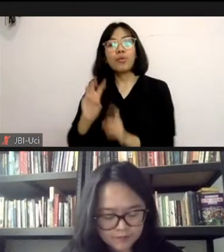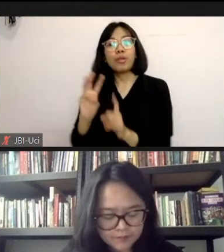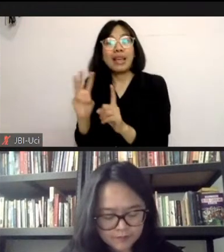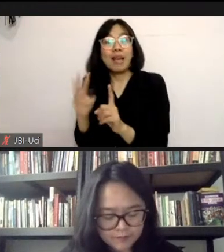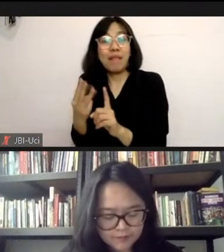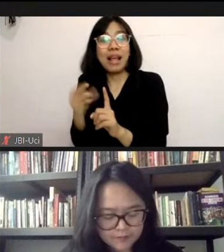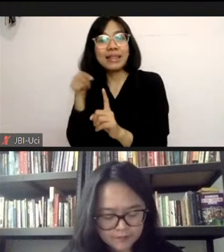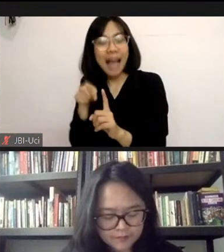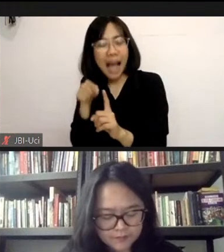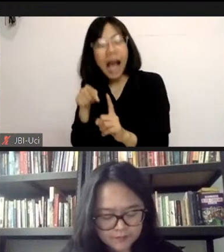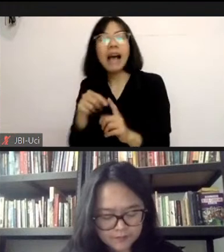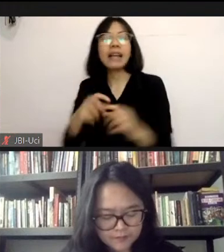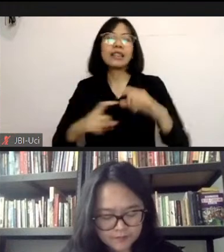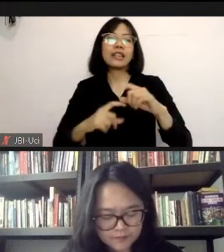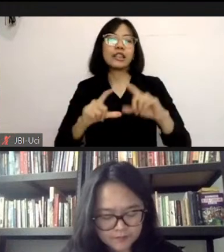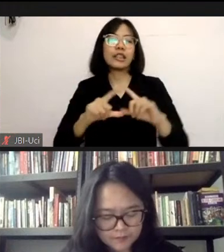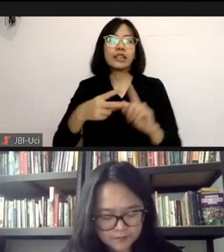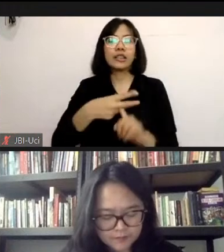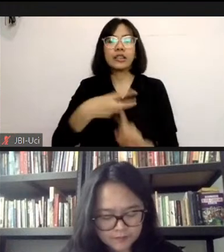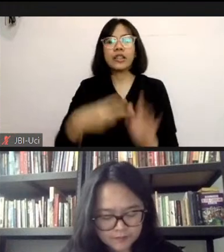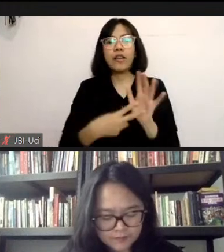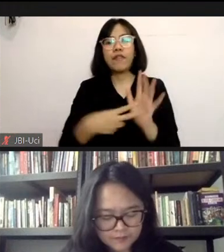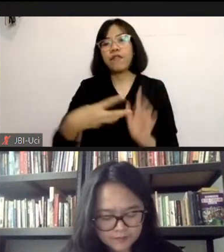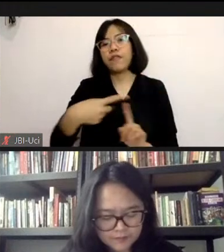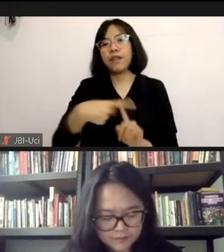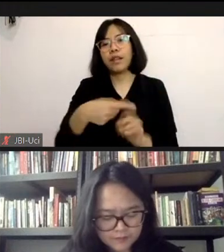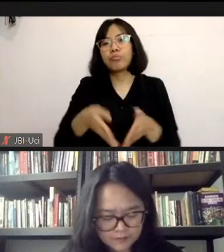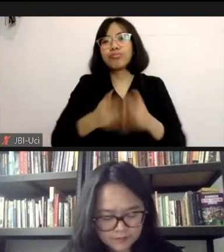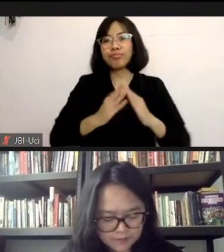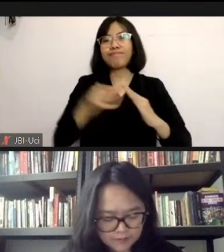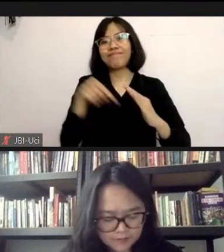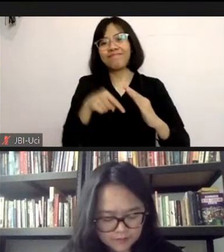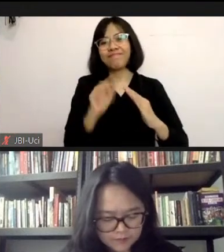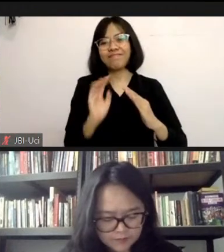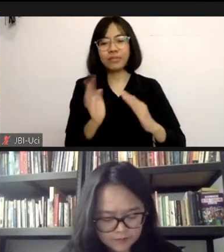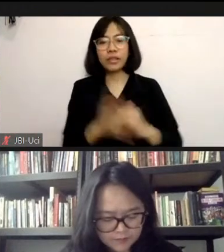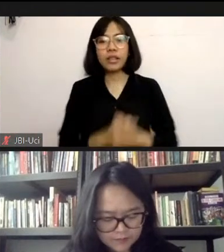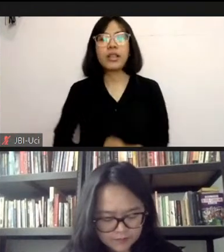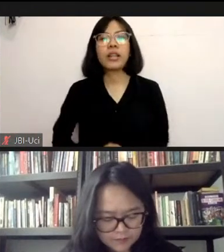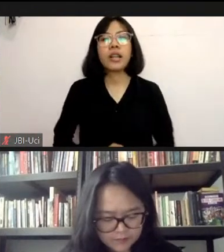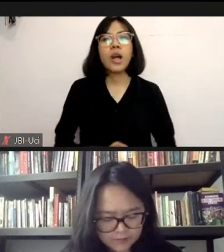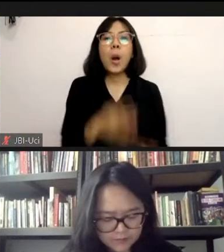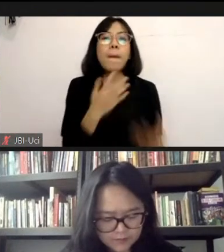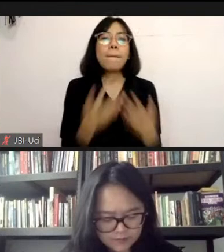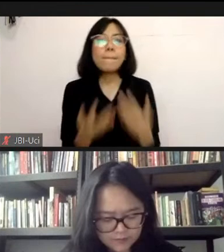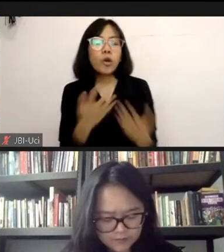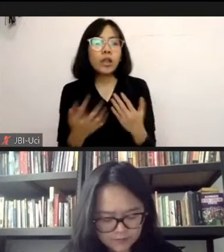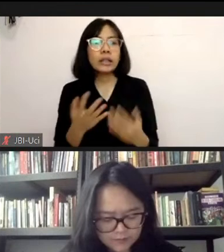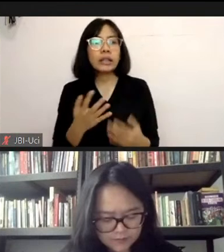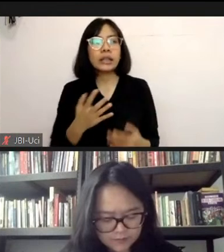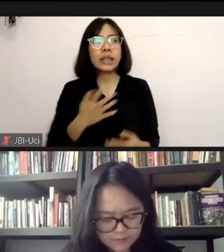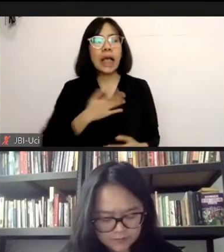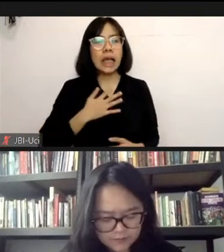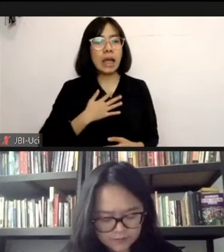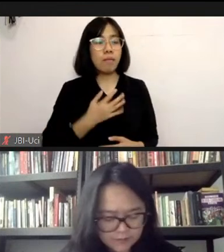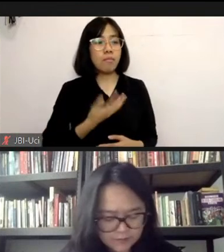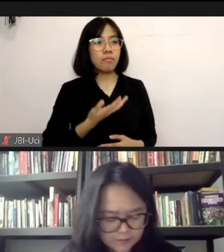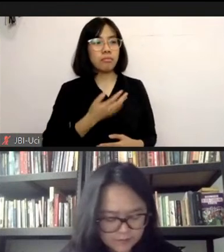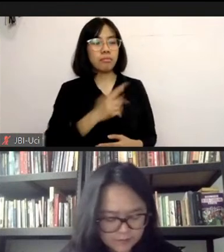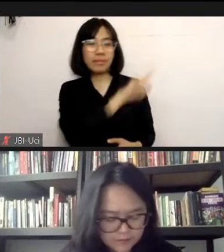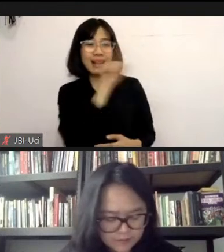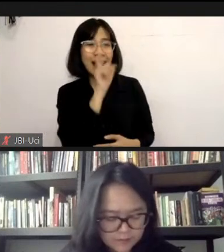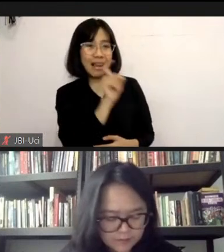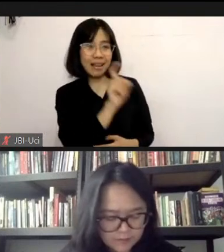menjadi Direktur Eksekutifnya. Paling tidak ada dua pertanyaan kunci yang